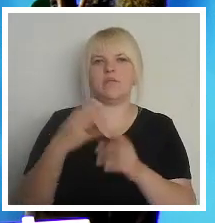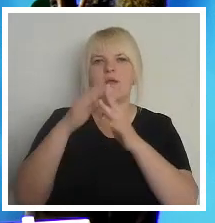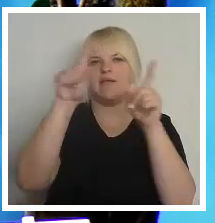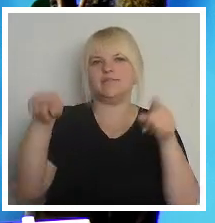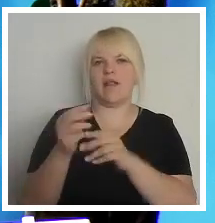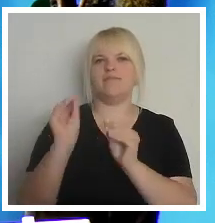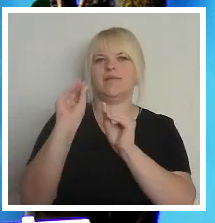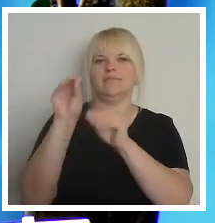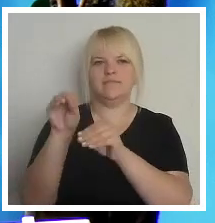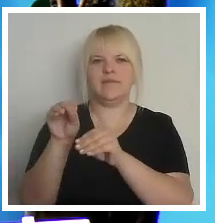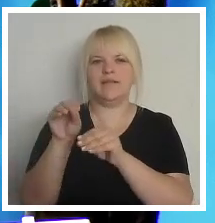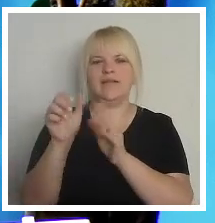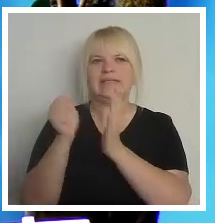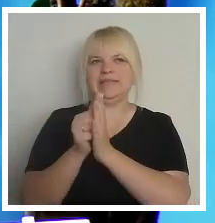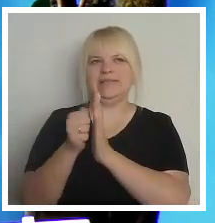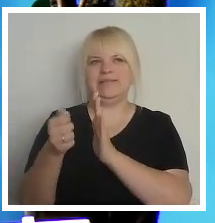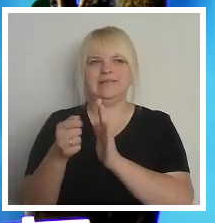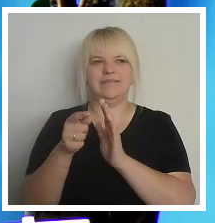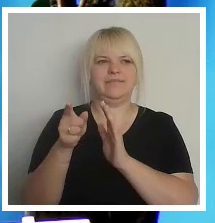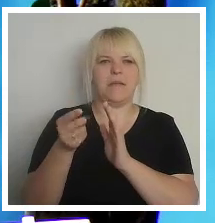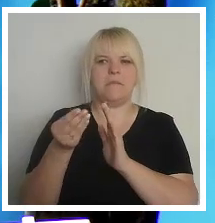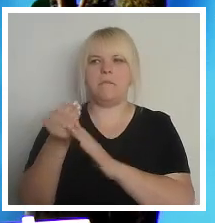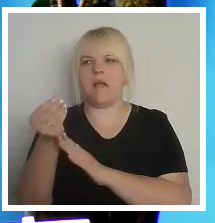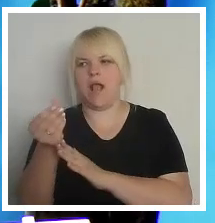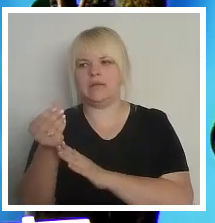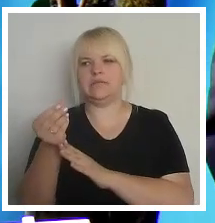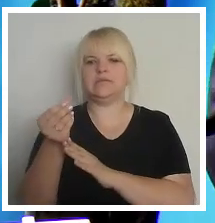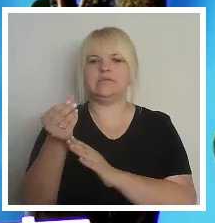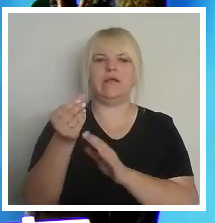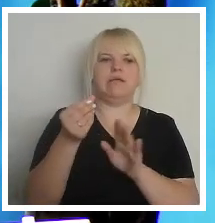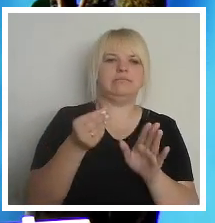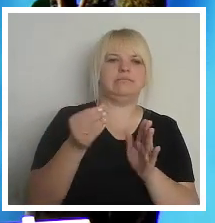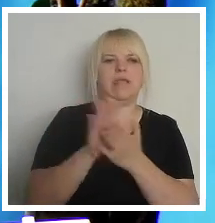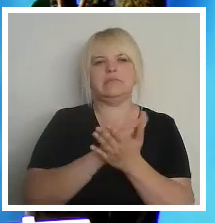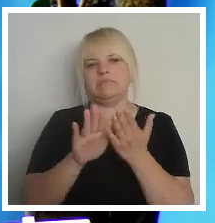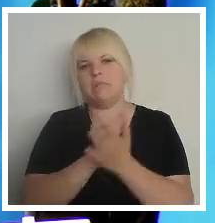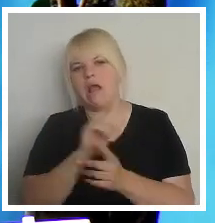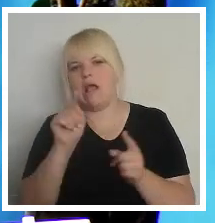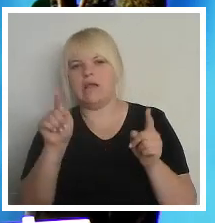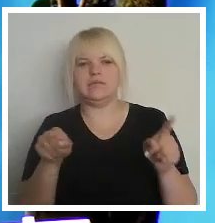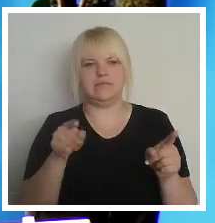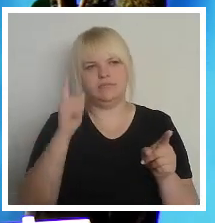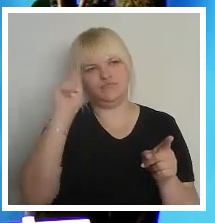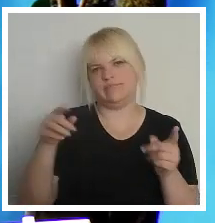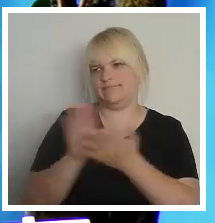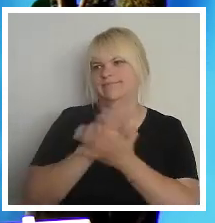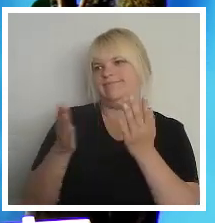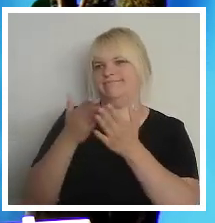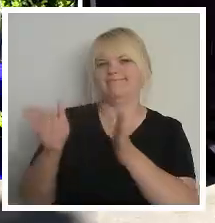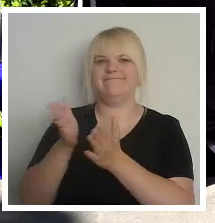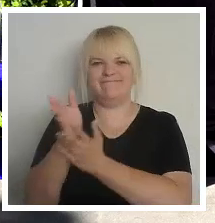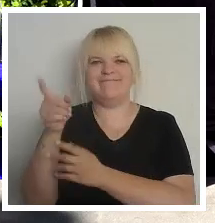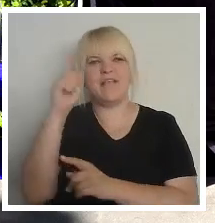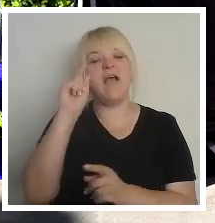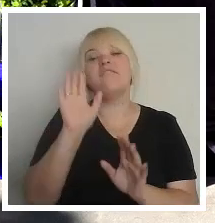tur loģika un kā, kurš maksās par mūsējām. Bet varbūt mēs varētu to paeksperimentēt.